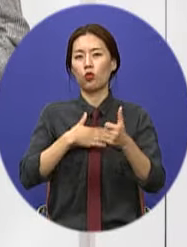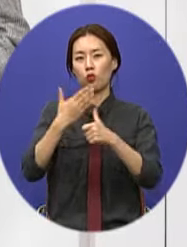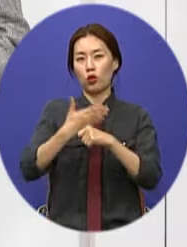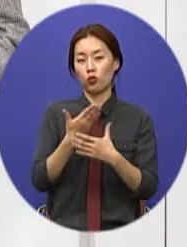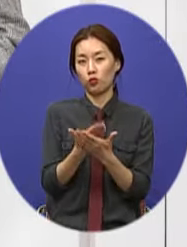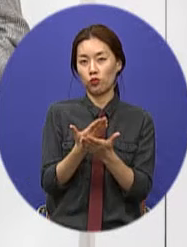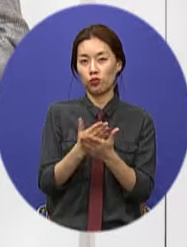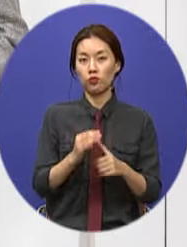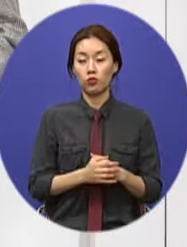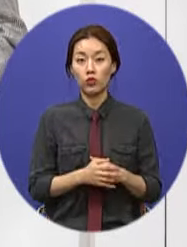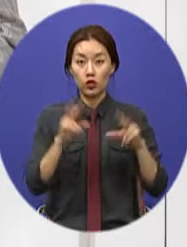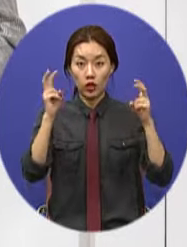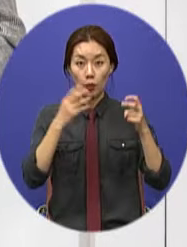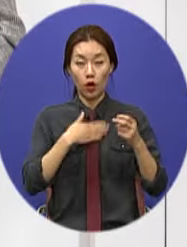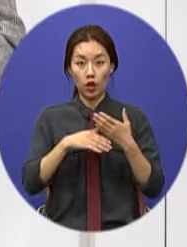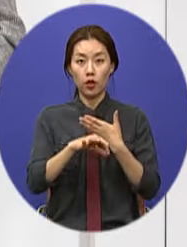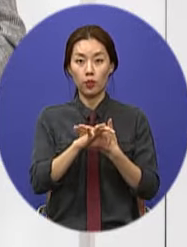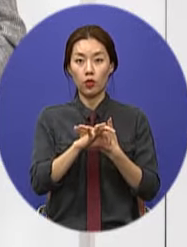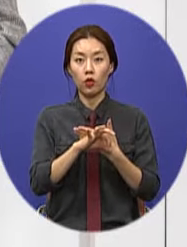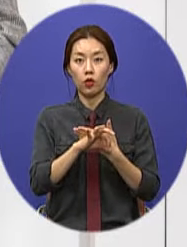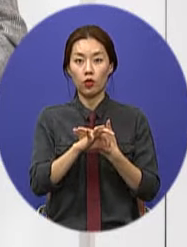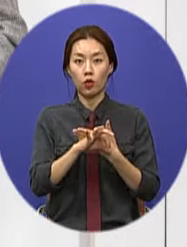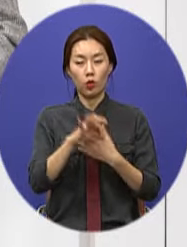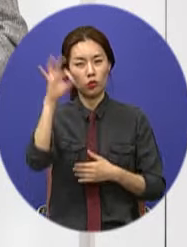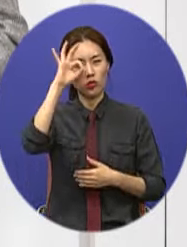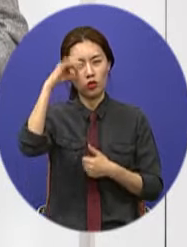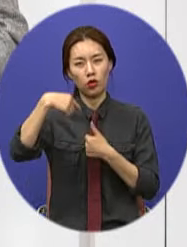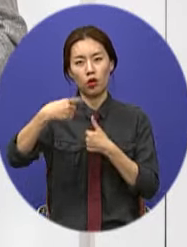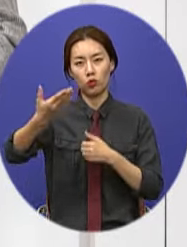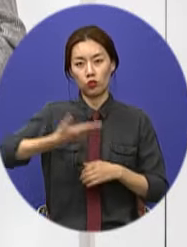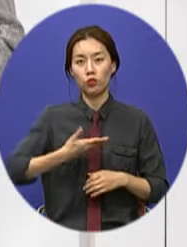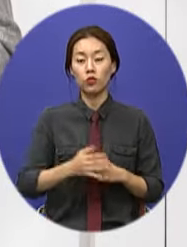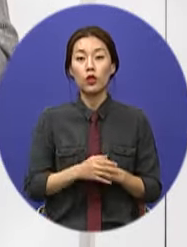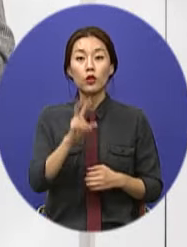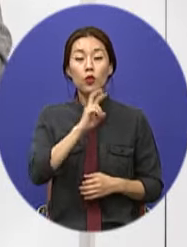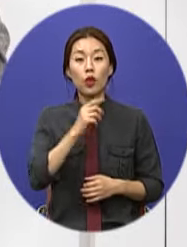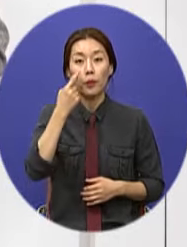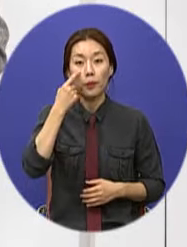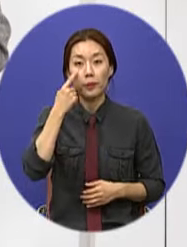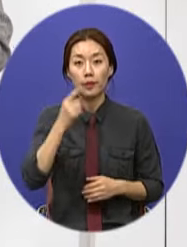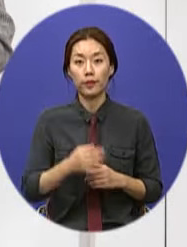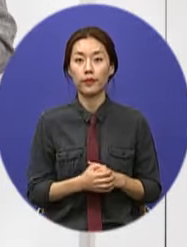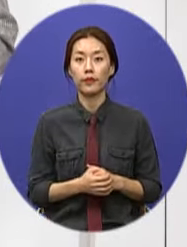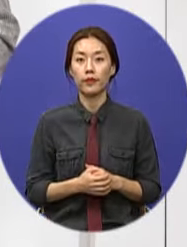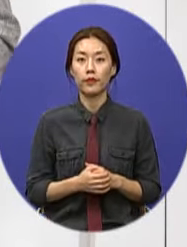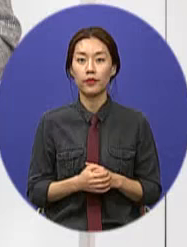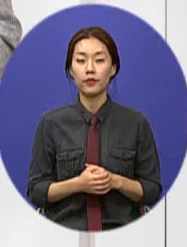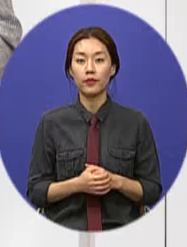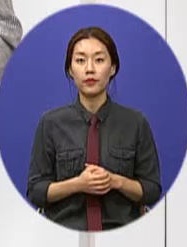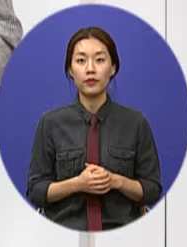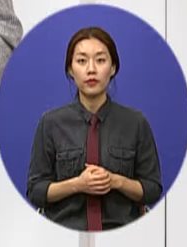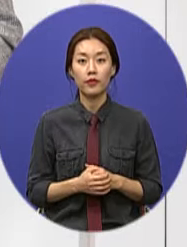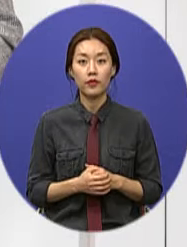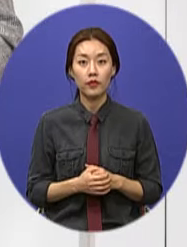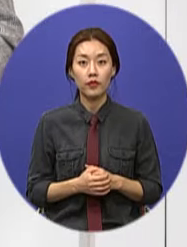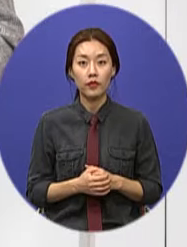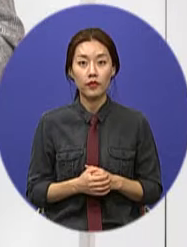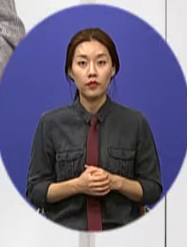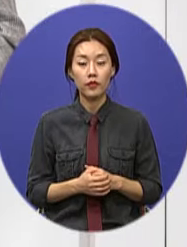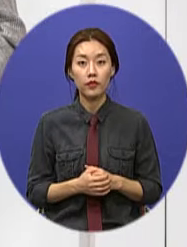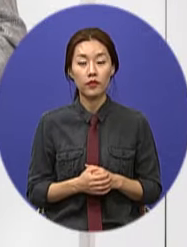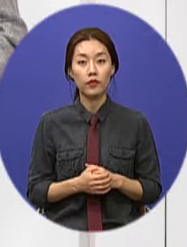수 있으면은 좀 찾아주면 좋겠는데. 네, 아, 예, 무슨 노래 한번 불러보시죠. 예.